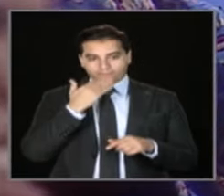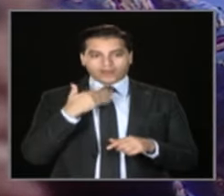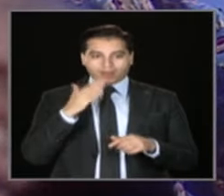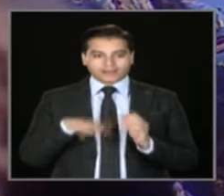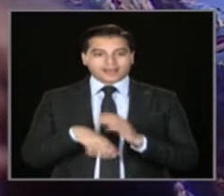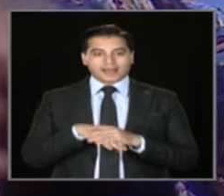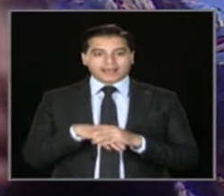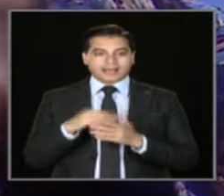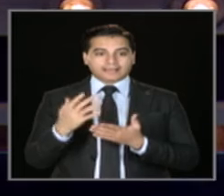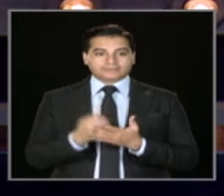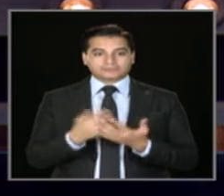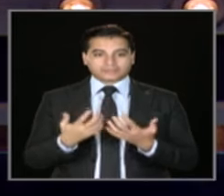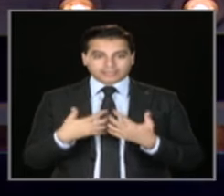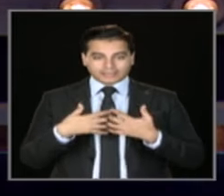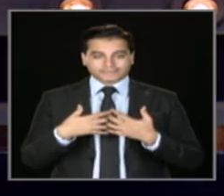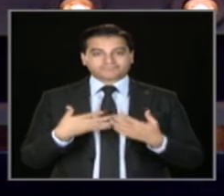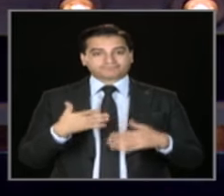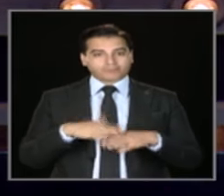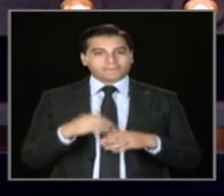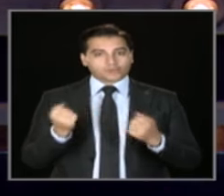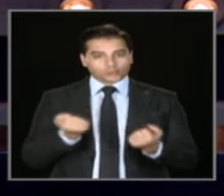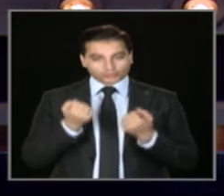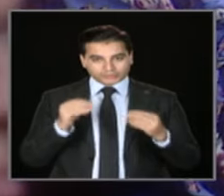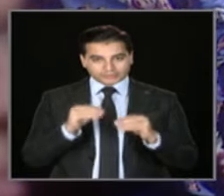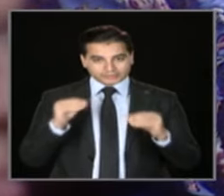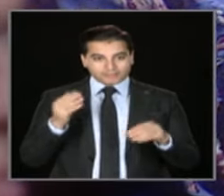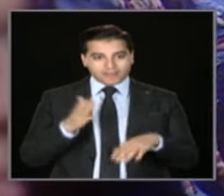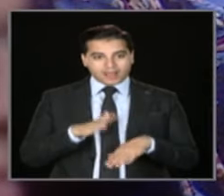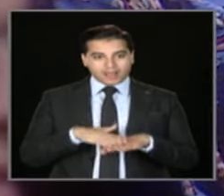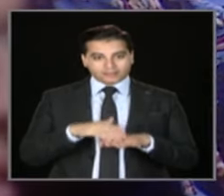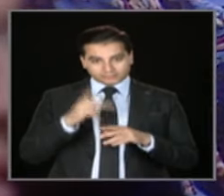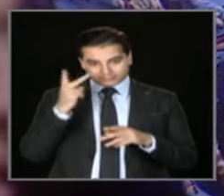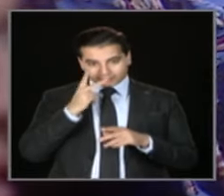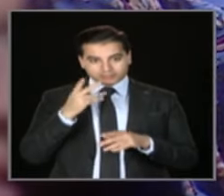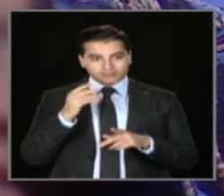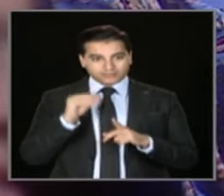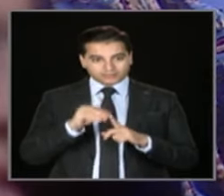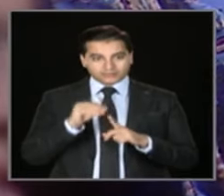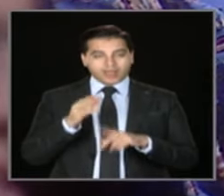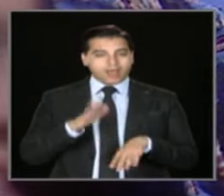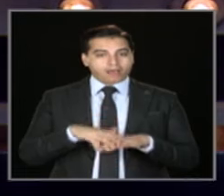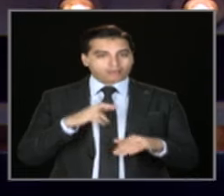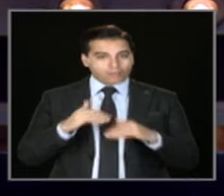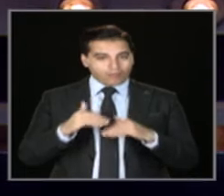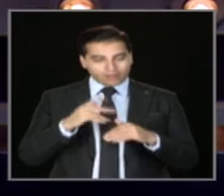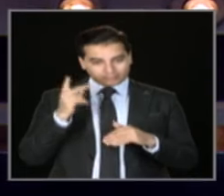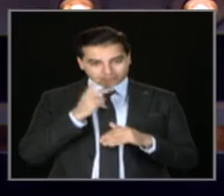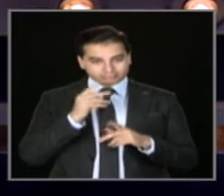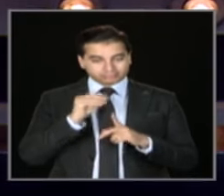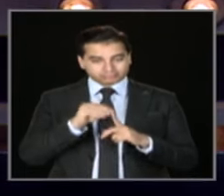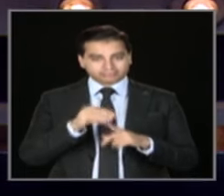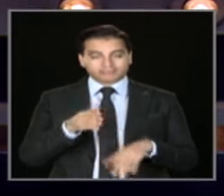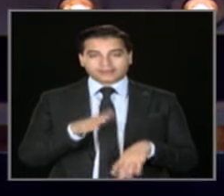قدرنا نحقق الهدف ده عملنا كورسات تقويه في جميع الوس للاشخاص من ذوي الاعاقه البصريه